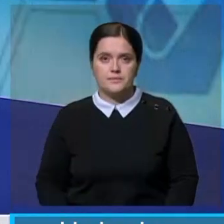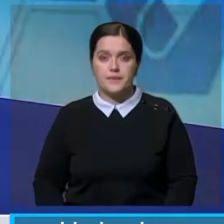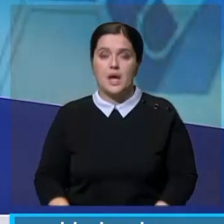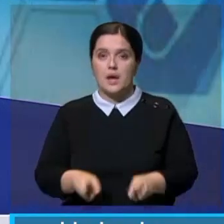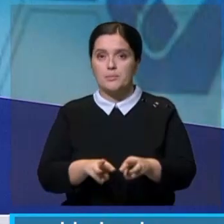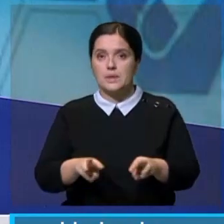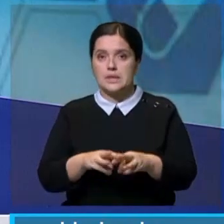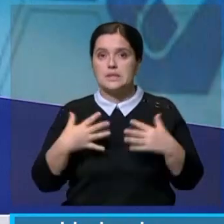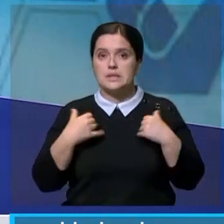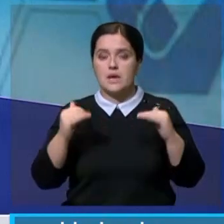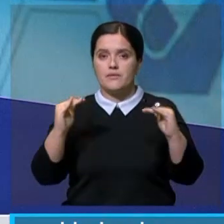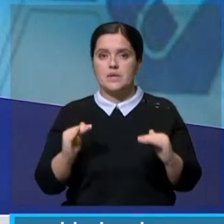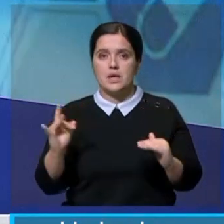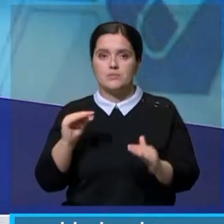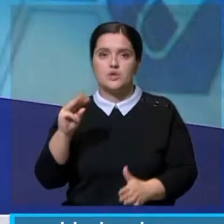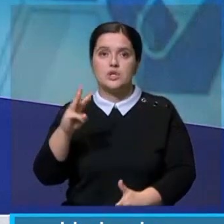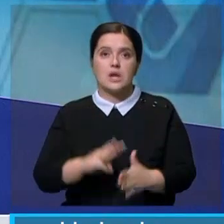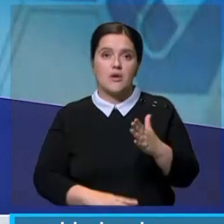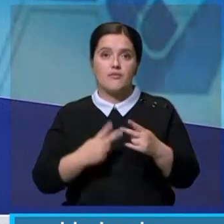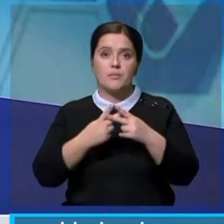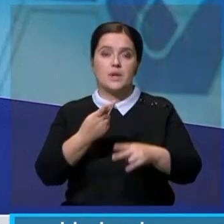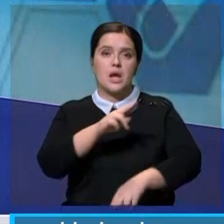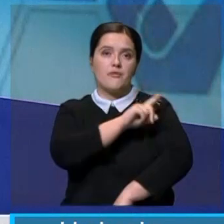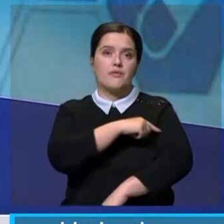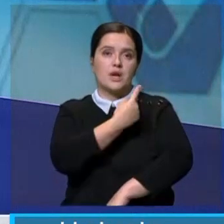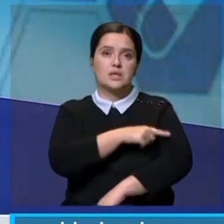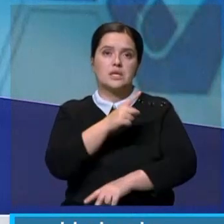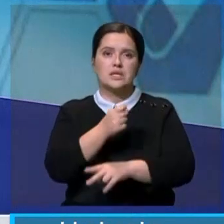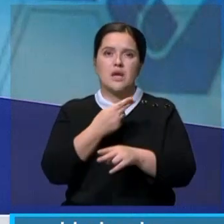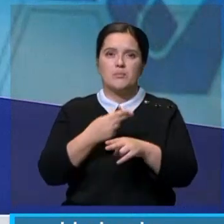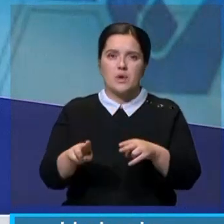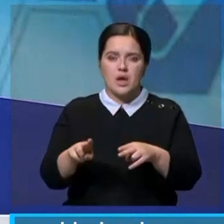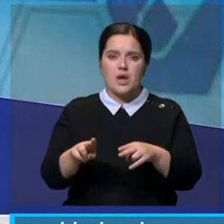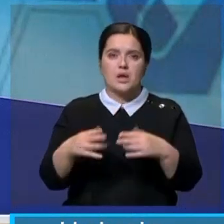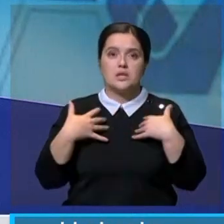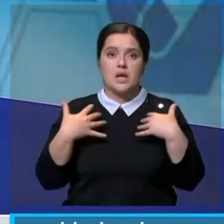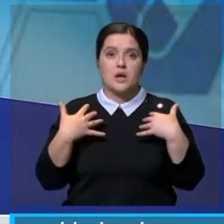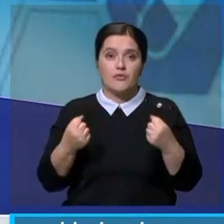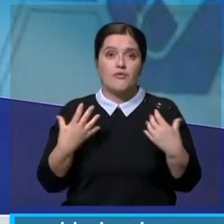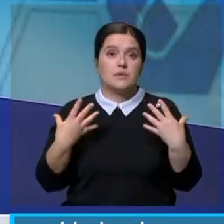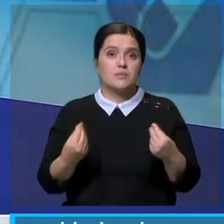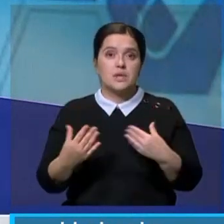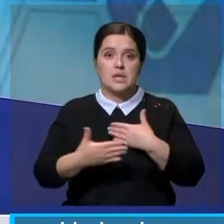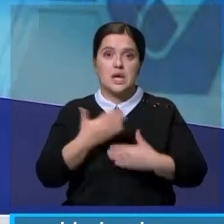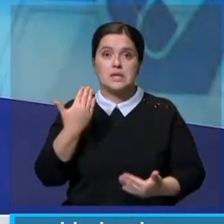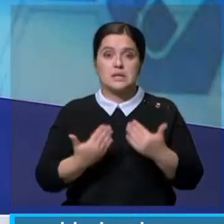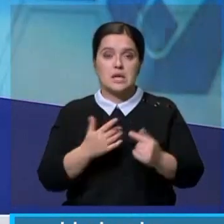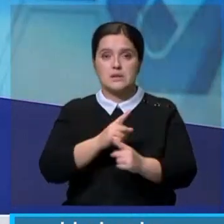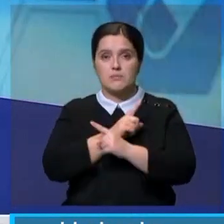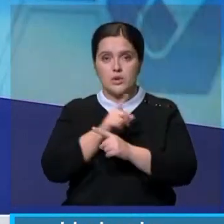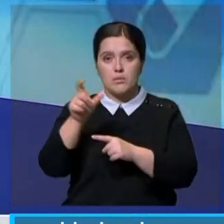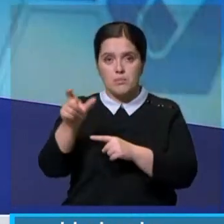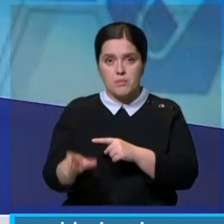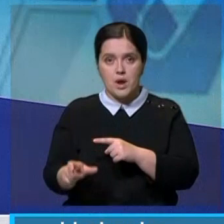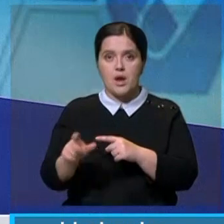Минздрав предлагает снизить размер штрафа и срок ареста для врачей за неумышленное причинение вреда здоровью и смягчить наказание в случае смерти